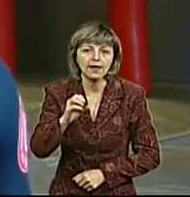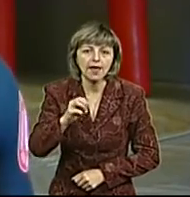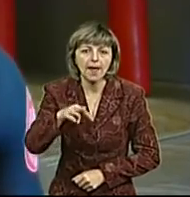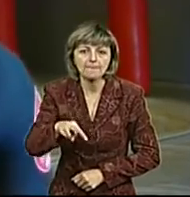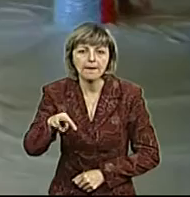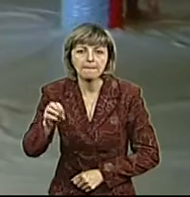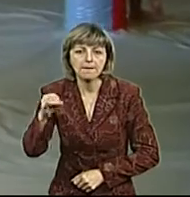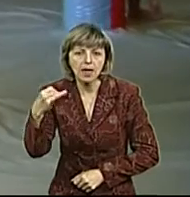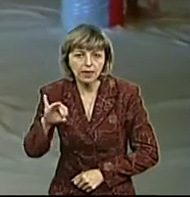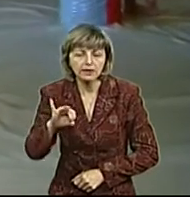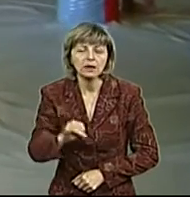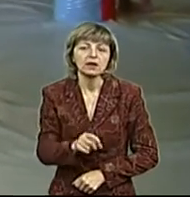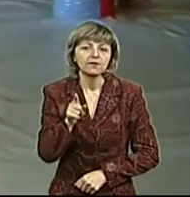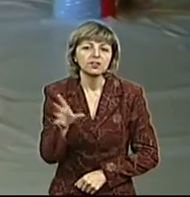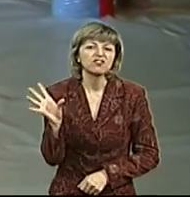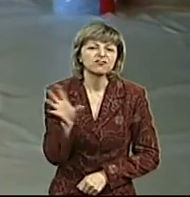він всі